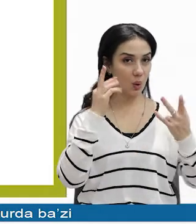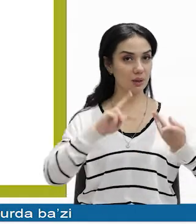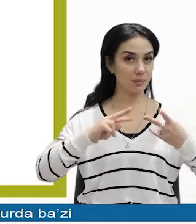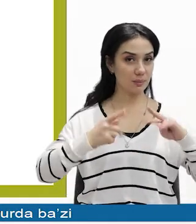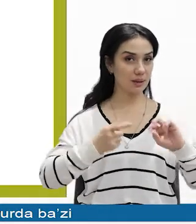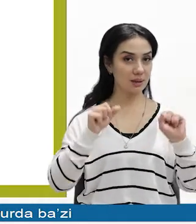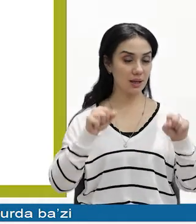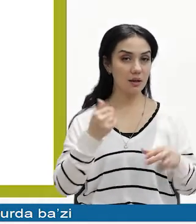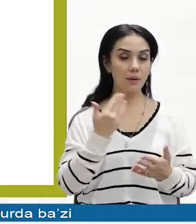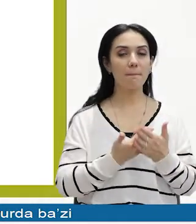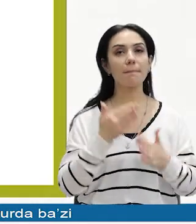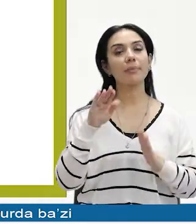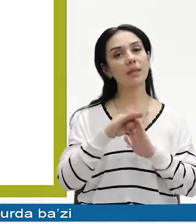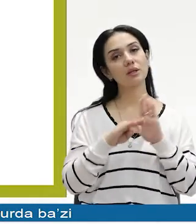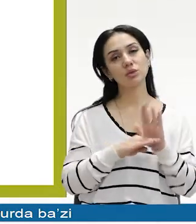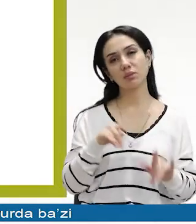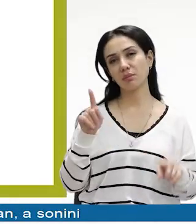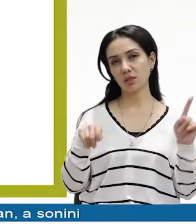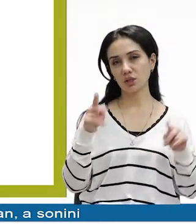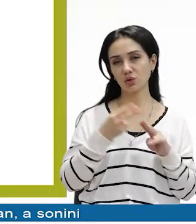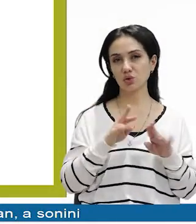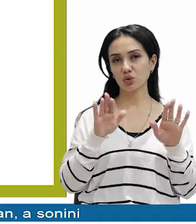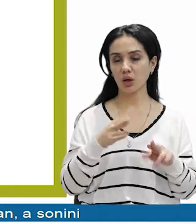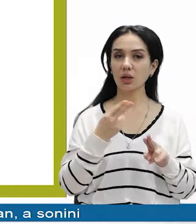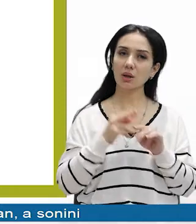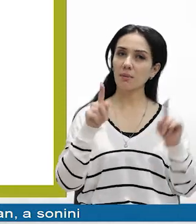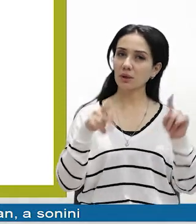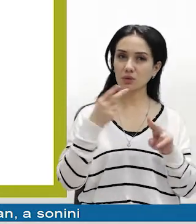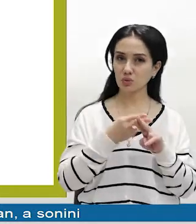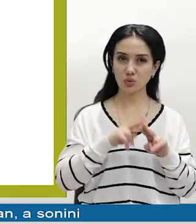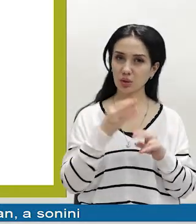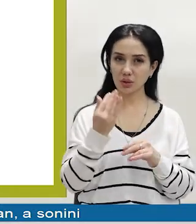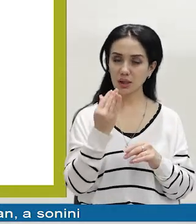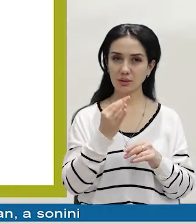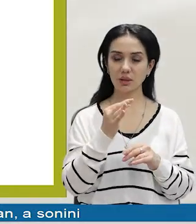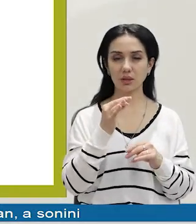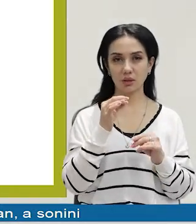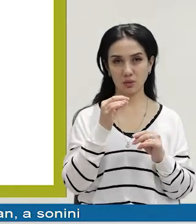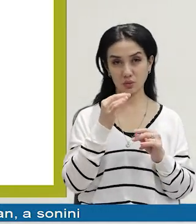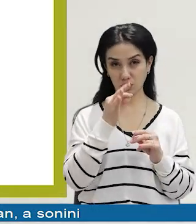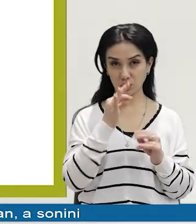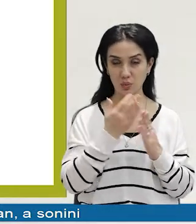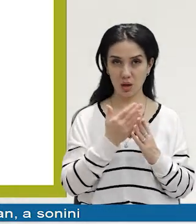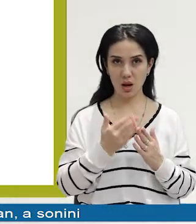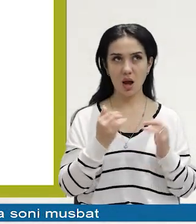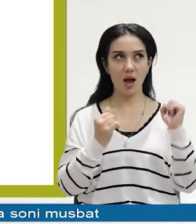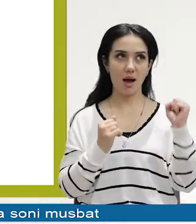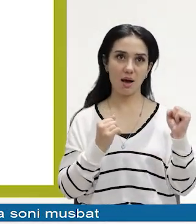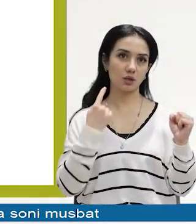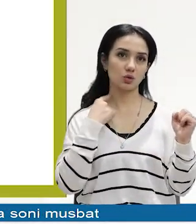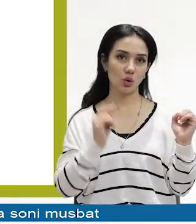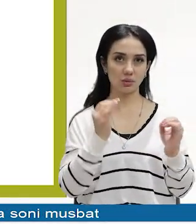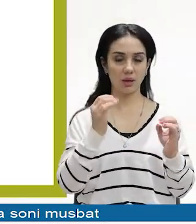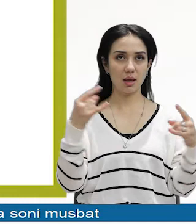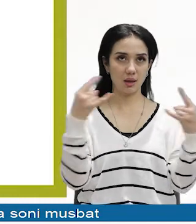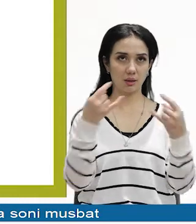bildiradi. Dasturda ba'zi joylarda biz ba'zan shunaqa narsalarga to'xtalib qolamiz. Masalan, a sonini